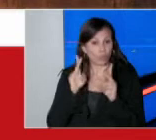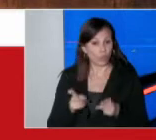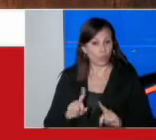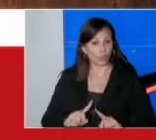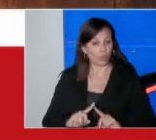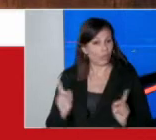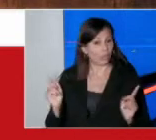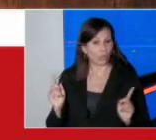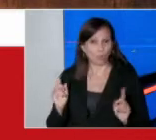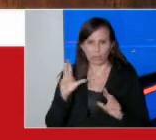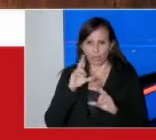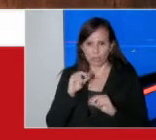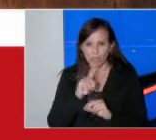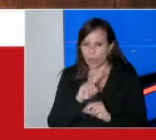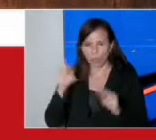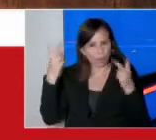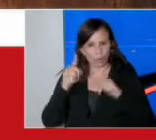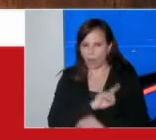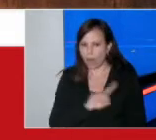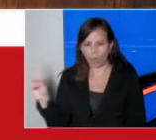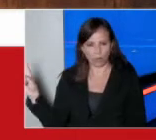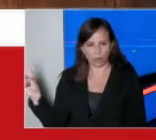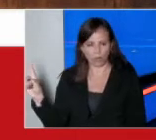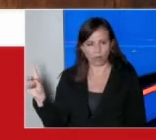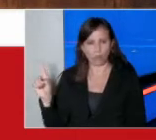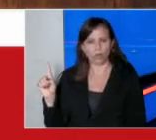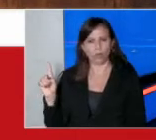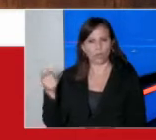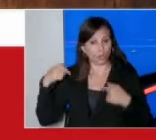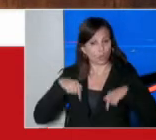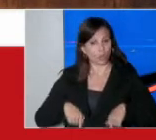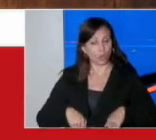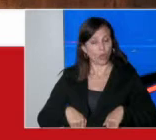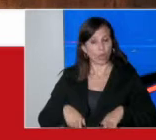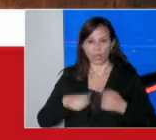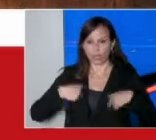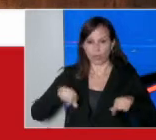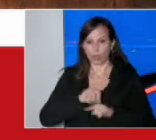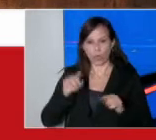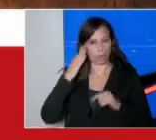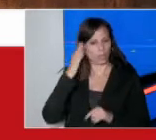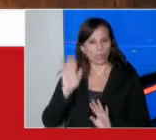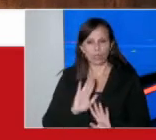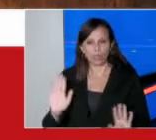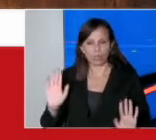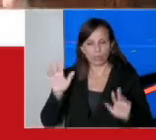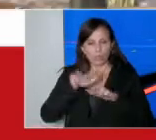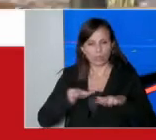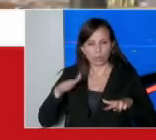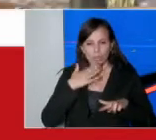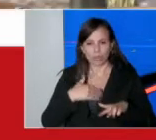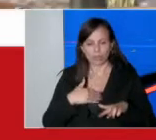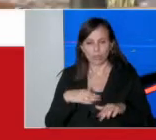והוא מדבר ככה, לא מקובל, אדוני היושב ראש, דבר כזה אנחנו לא מכירים בציבוריות הישראלית. גם